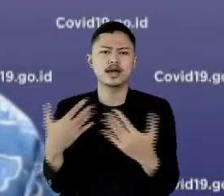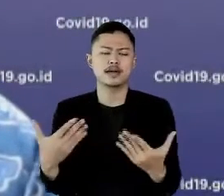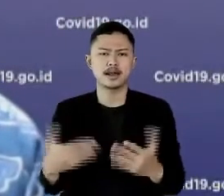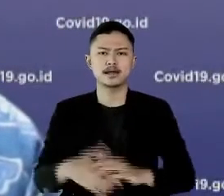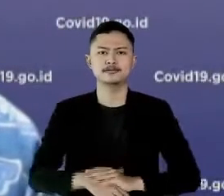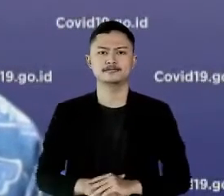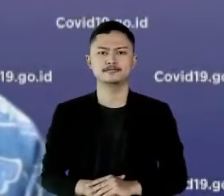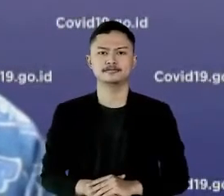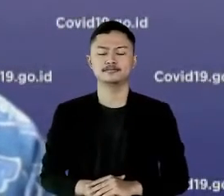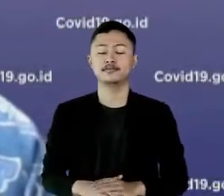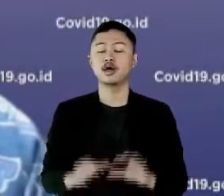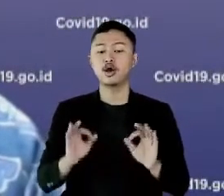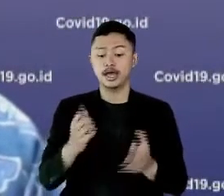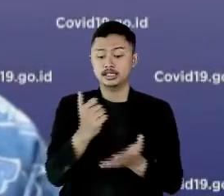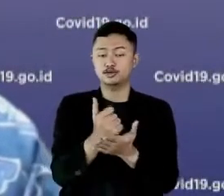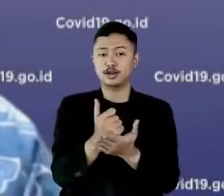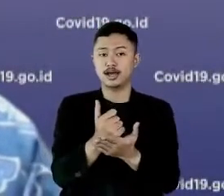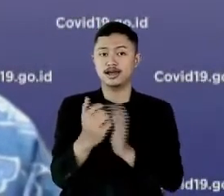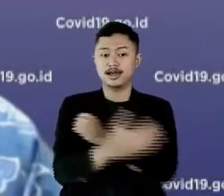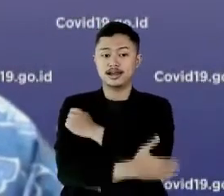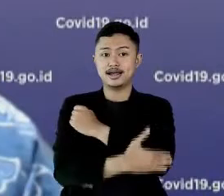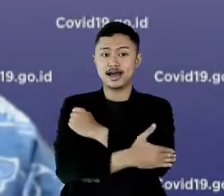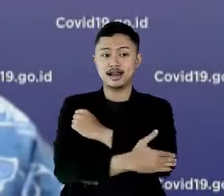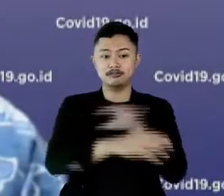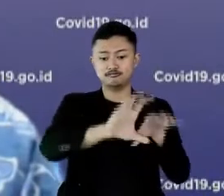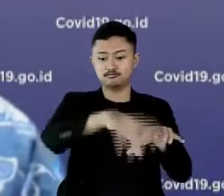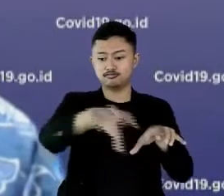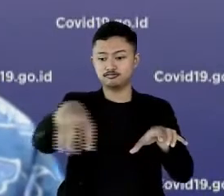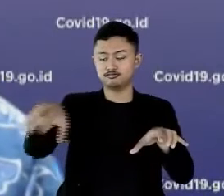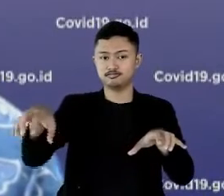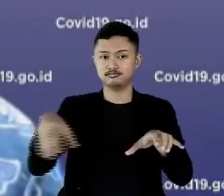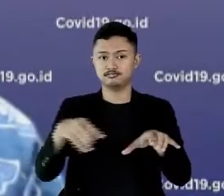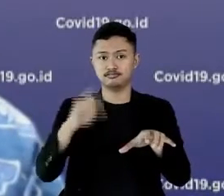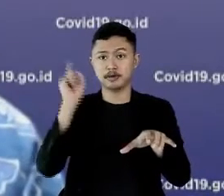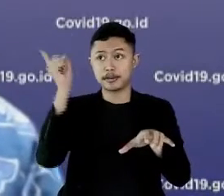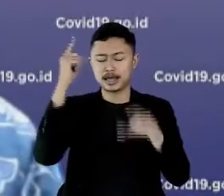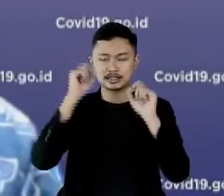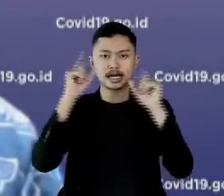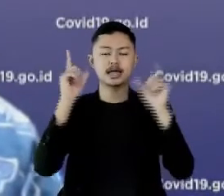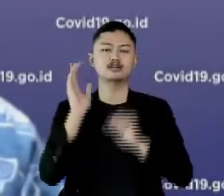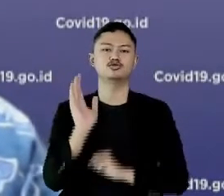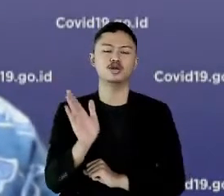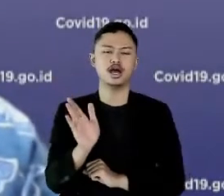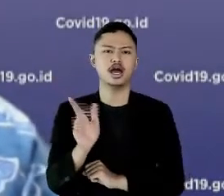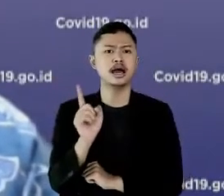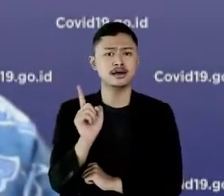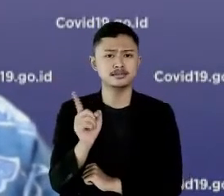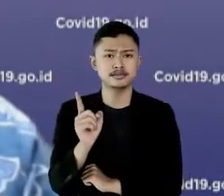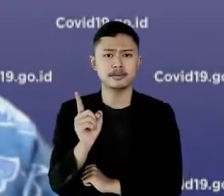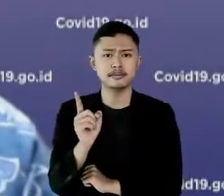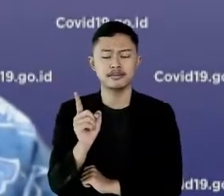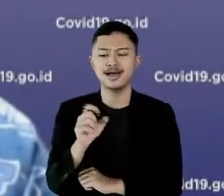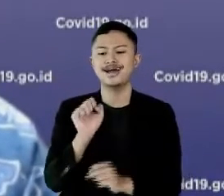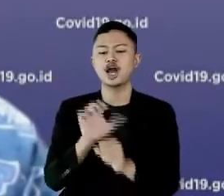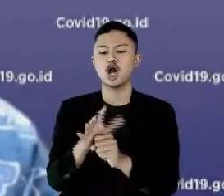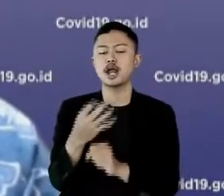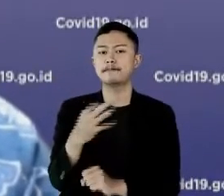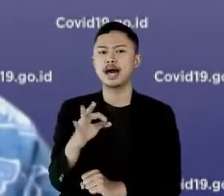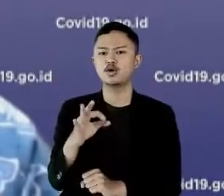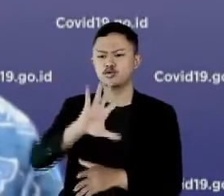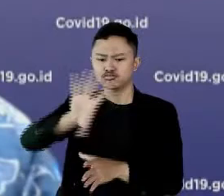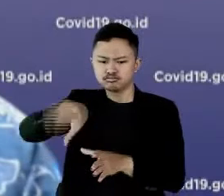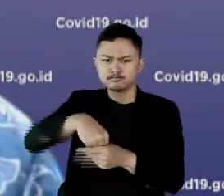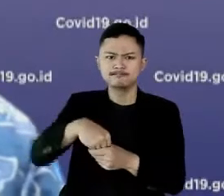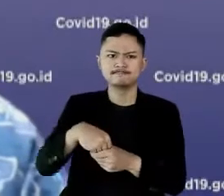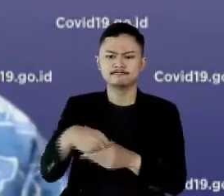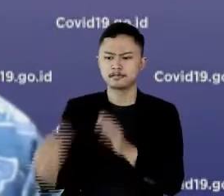negara, sebetulnya sekarang jauh lebih baik karena pemerintah sudah menyadari ya risiko masuknya varian baru